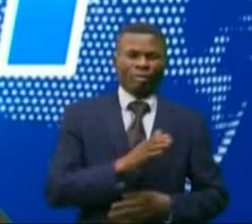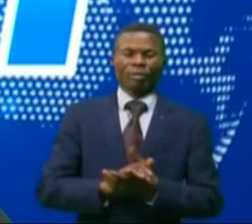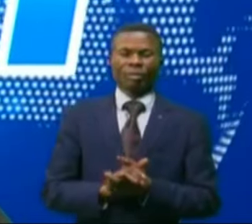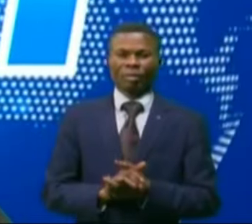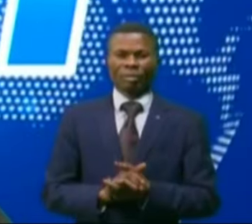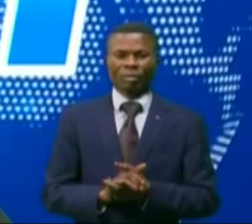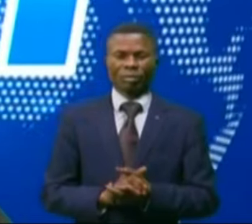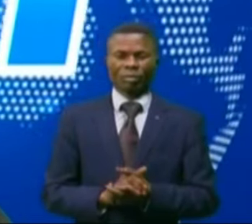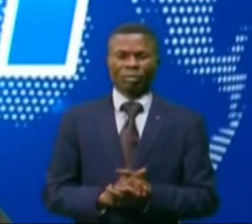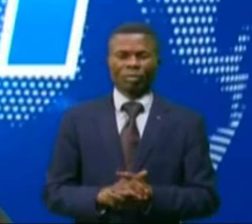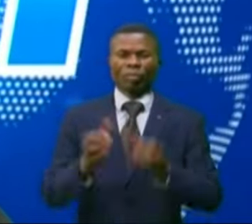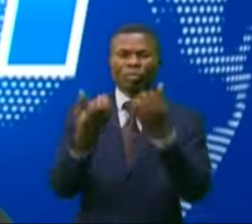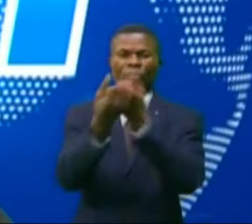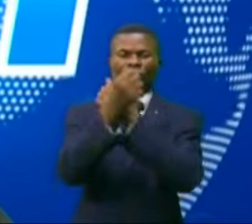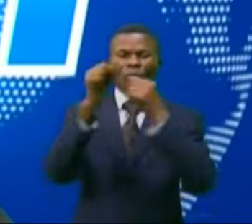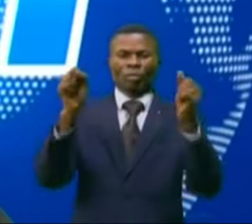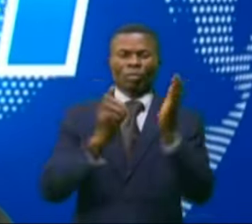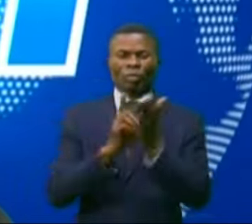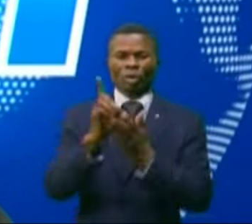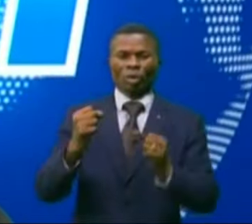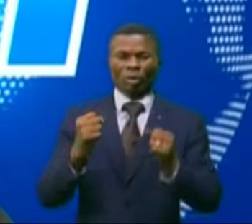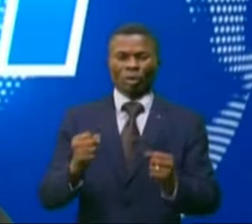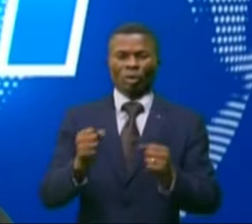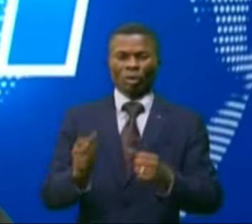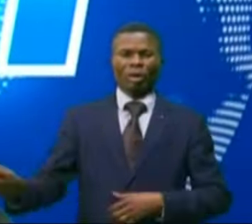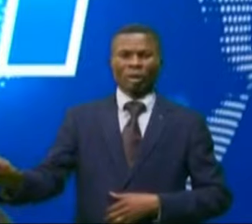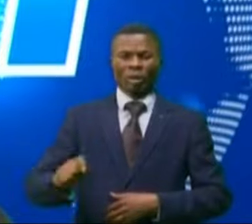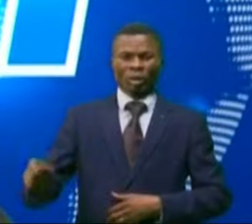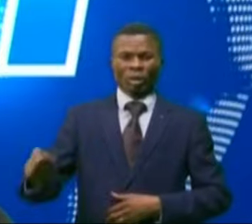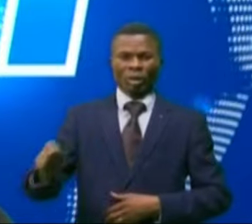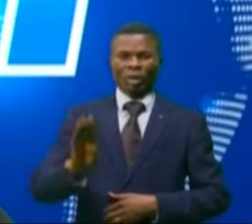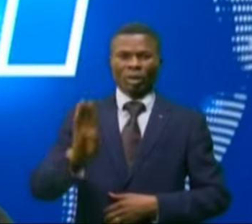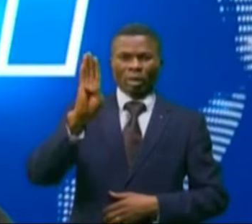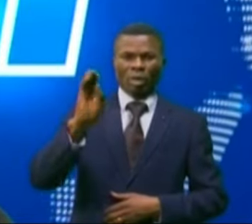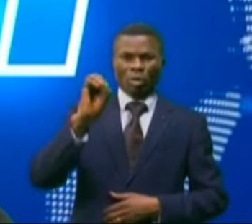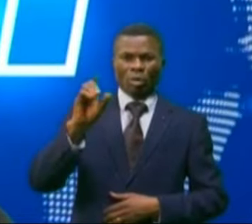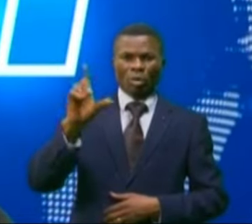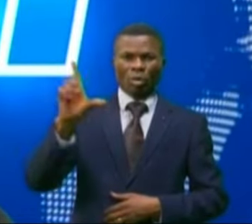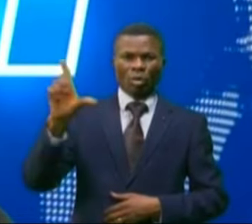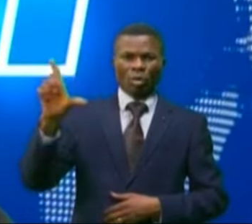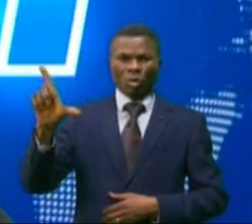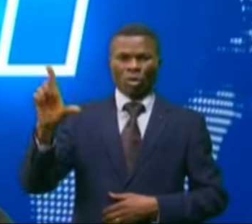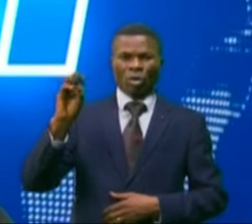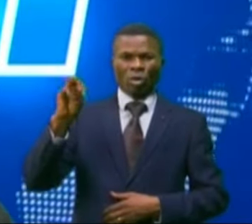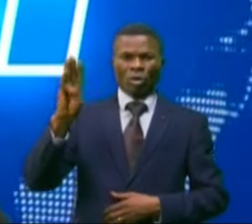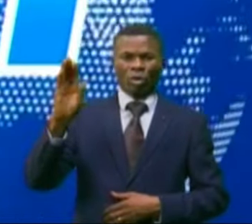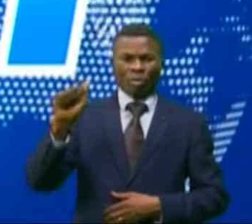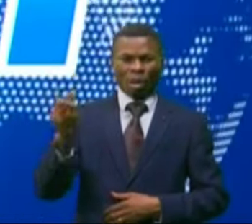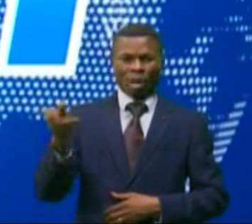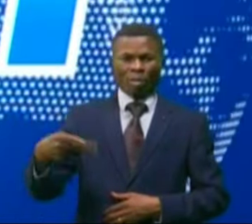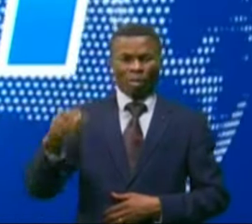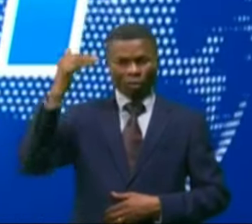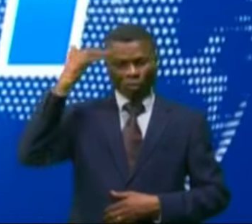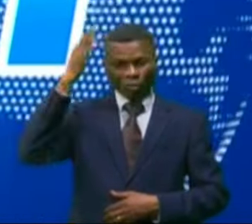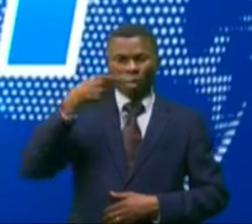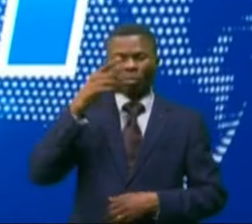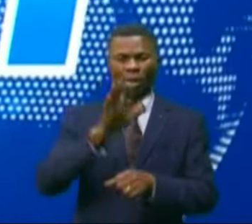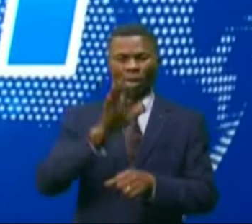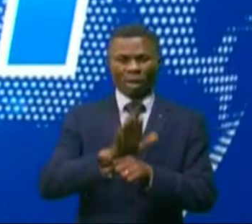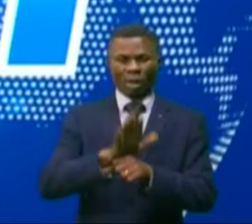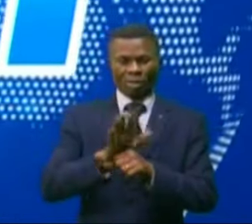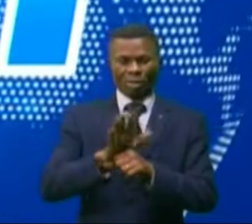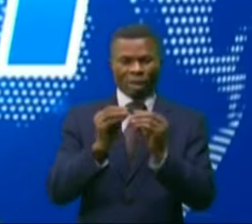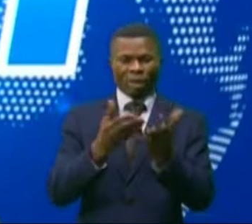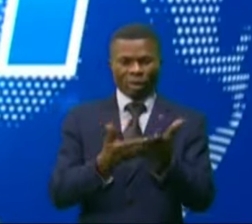Le désenclavement et le développement durable du territoire de Bolomba, province de l'Équateur, ces sujets et tant d'autres étaient évoqués au cours d'une